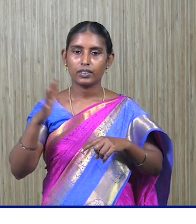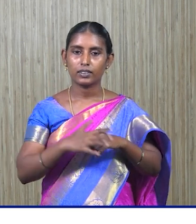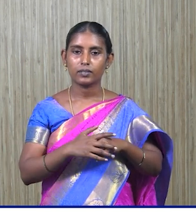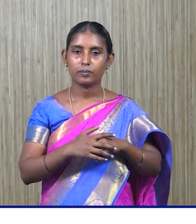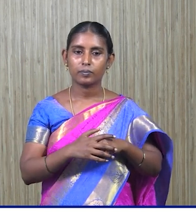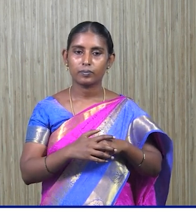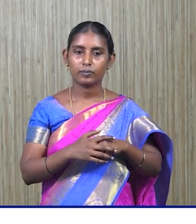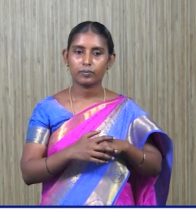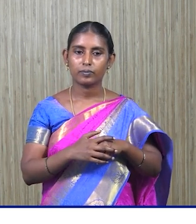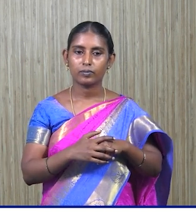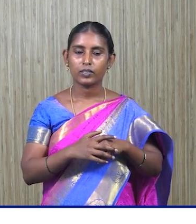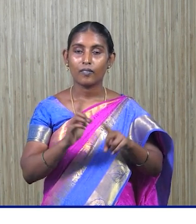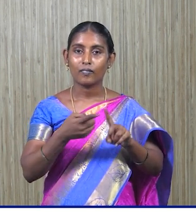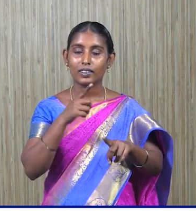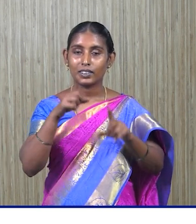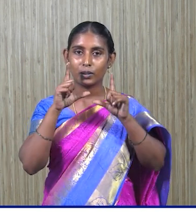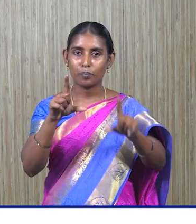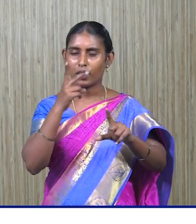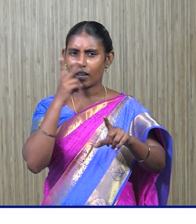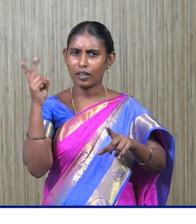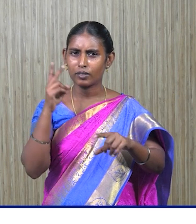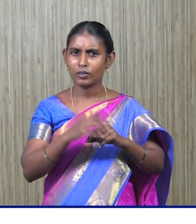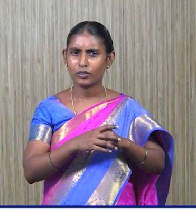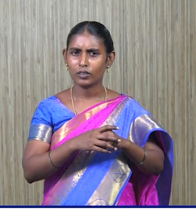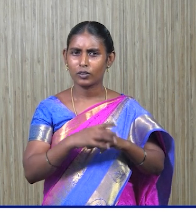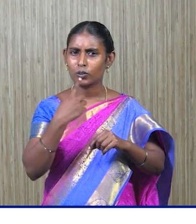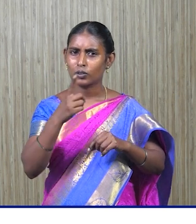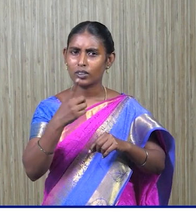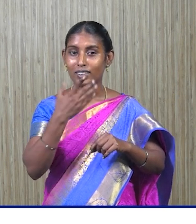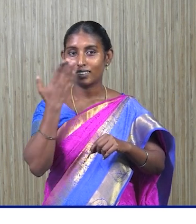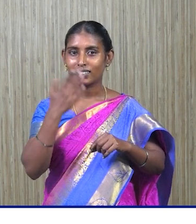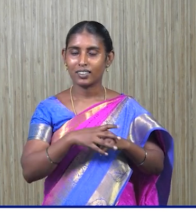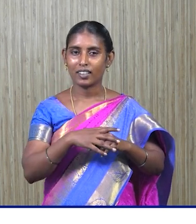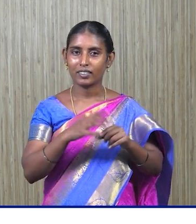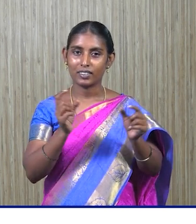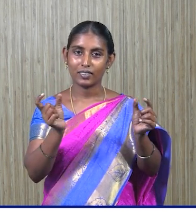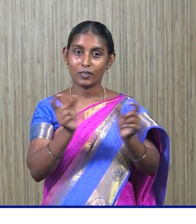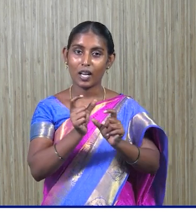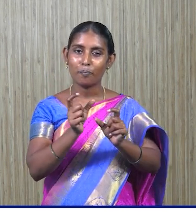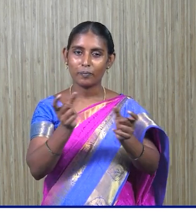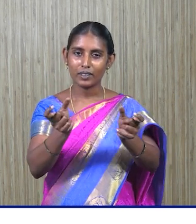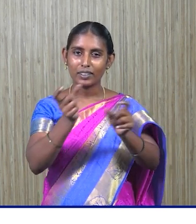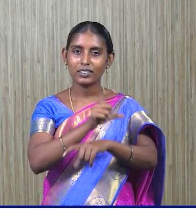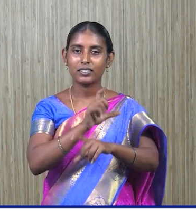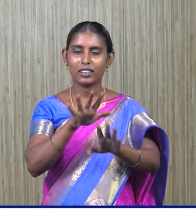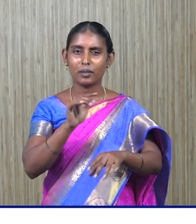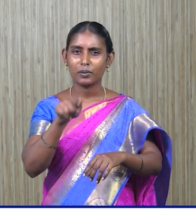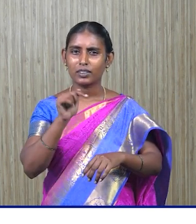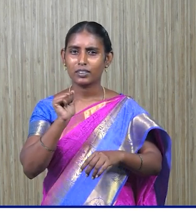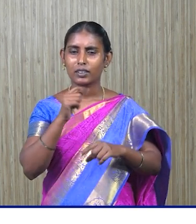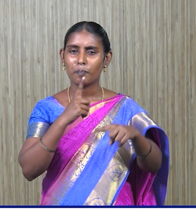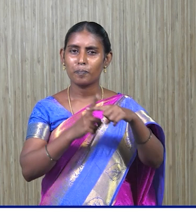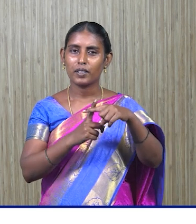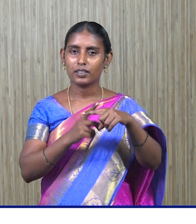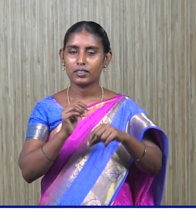75 - 34 = 34 - 75. இங்கு பார்த்தோடனே நீங்கள் குறிவிடலாம், இரண்டு பக்கம் ஒரே எண்கள் தான் இருக்கின்றது, ஆனால் வரிசை மாற்றம் செய்யப்பட்டுள்ளது. என்ன குறி